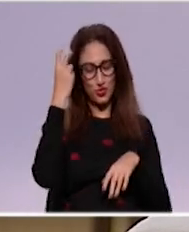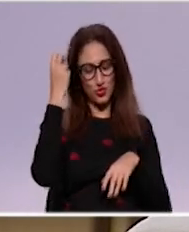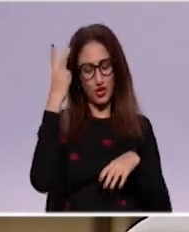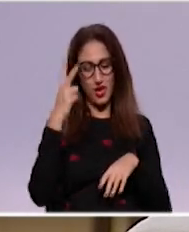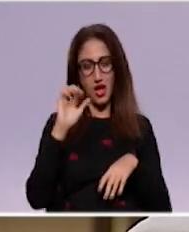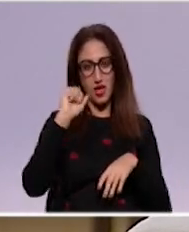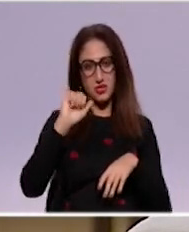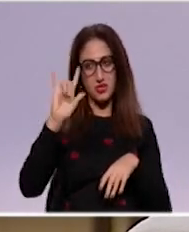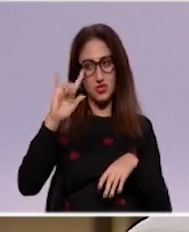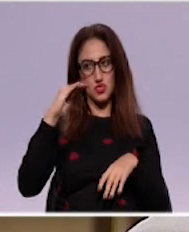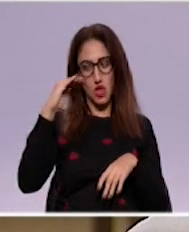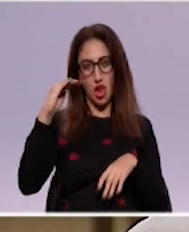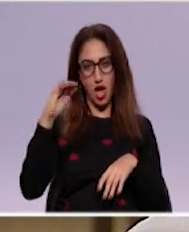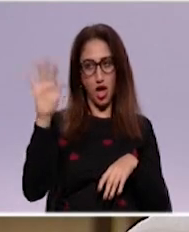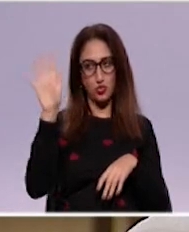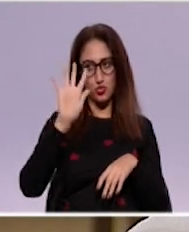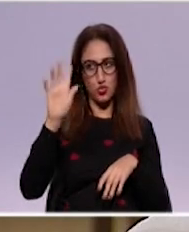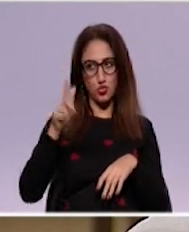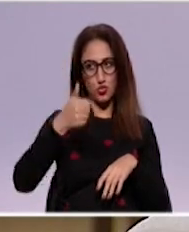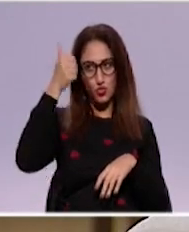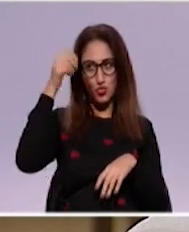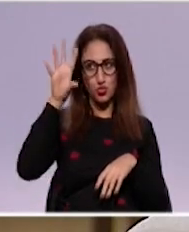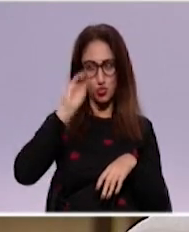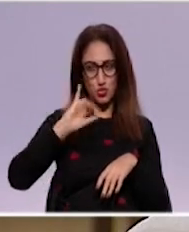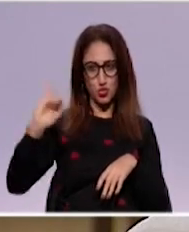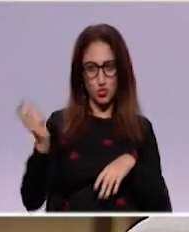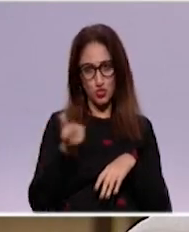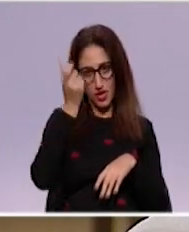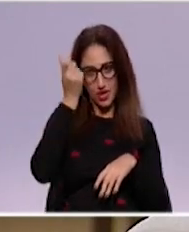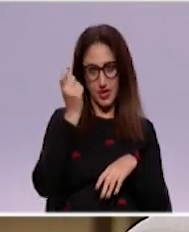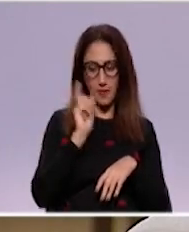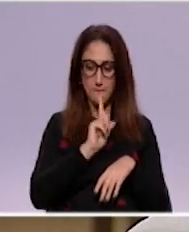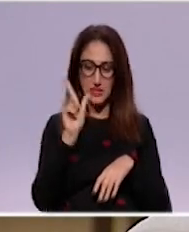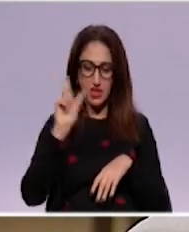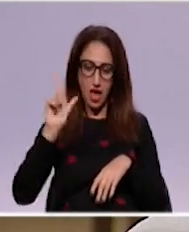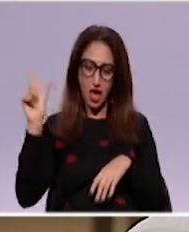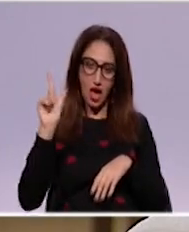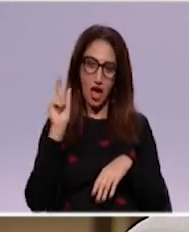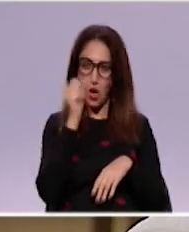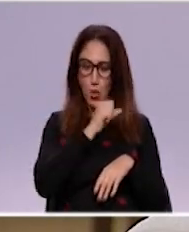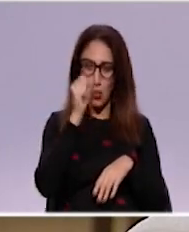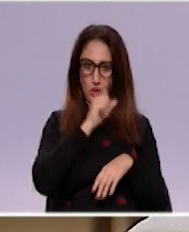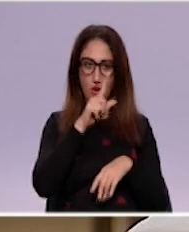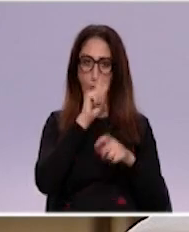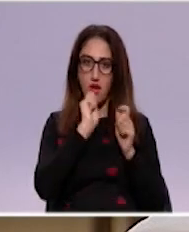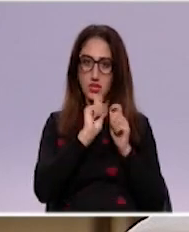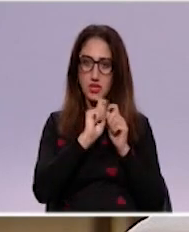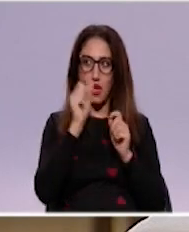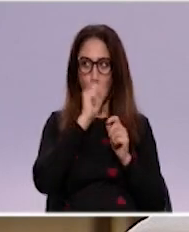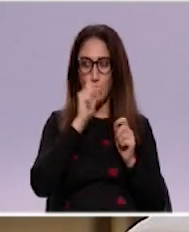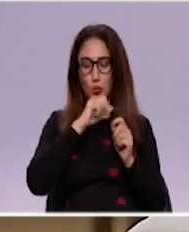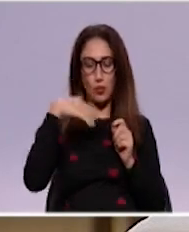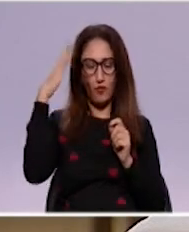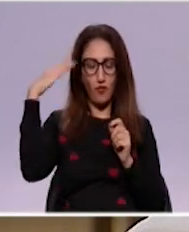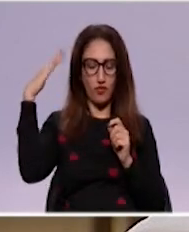صلاح جايين بأنه قائد ثورة التصحيح للأغنية وصانع النجوم وصاحب